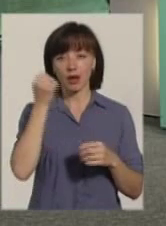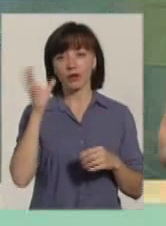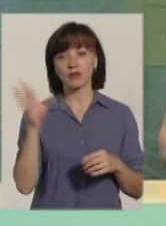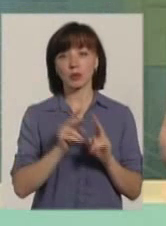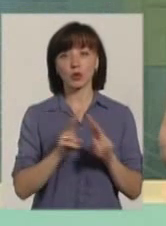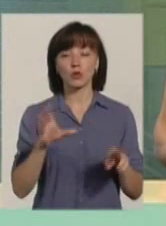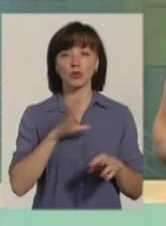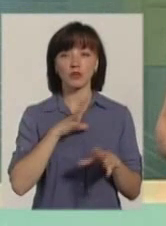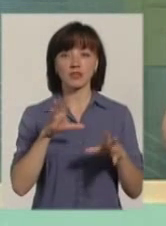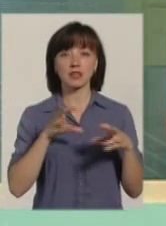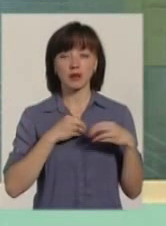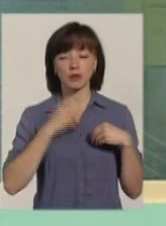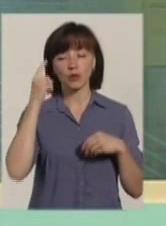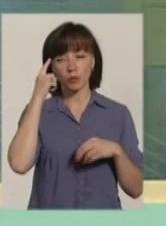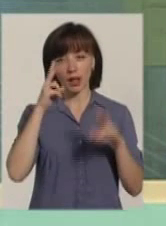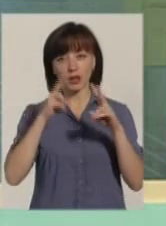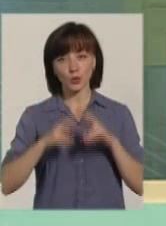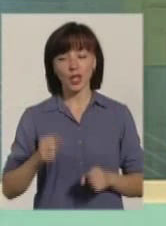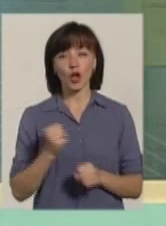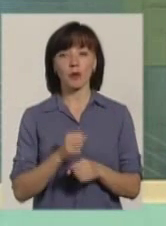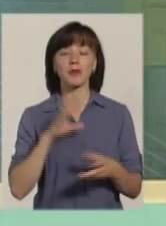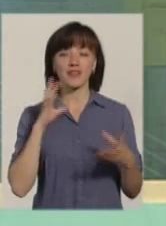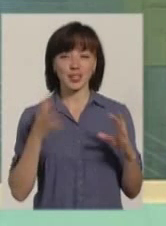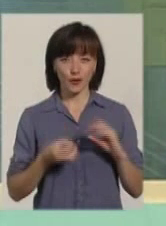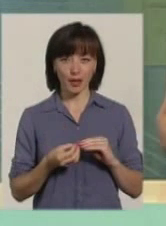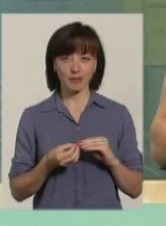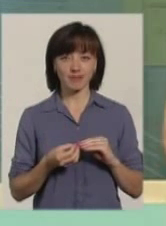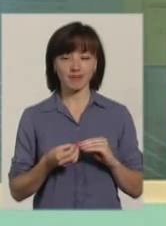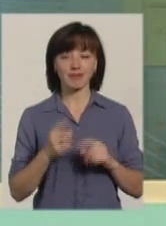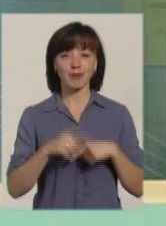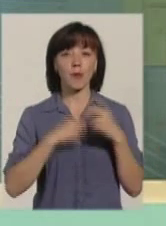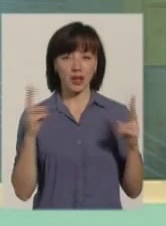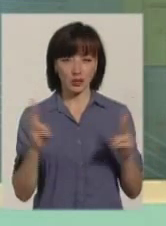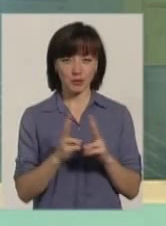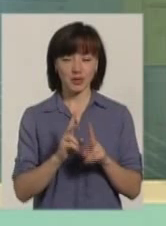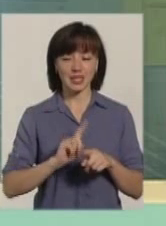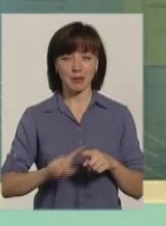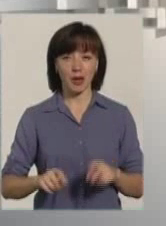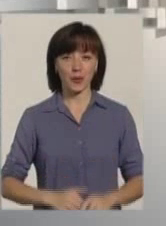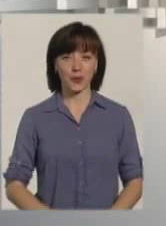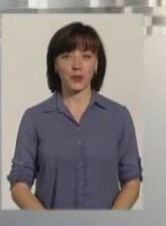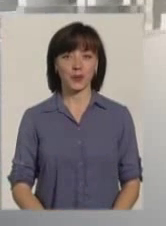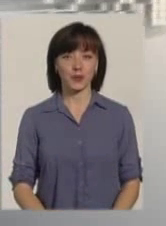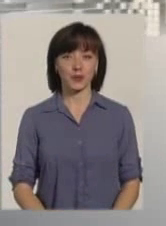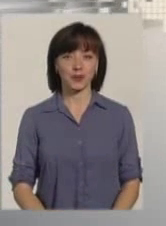хто був із нами. Думайте, аналізуйте, робіть висновки. Побачимось незабаром.